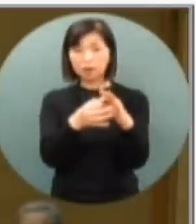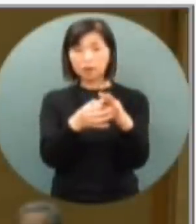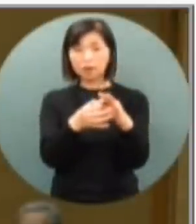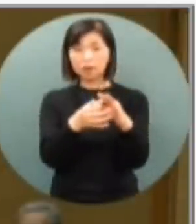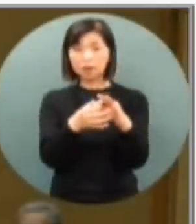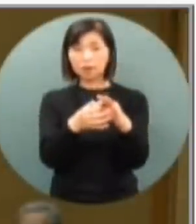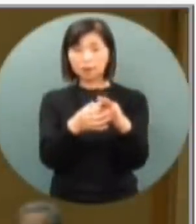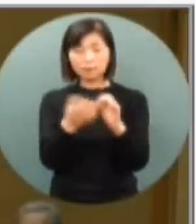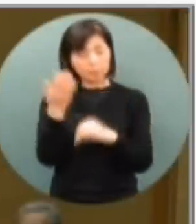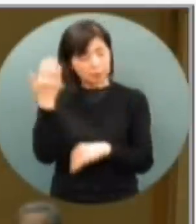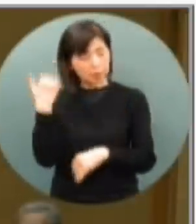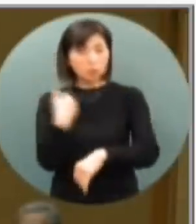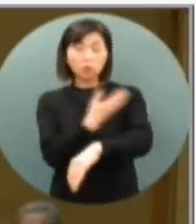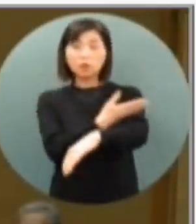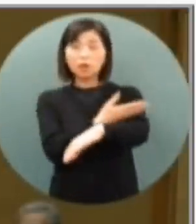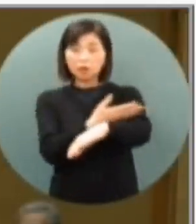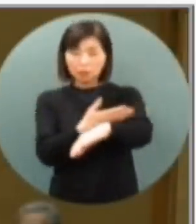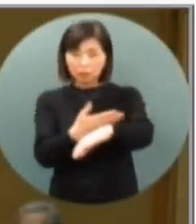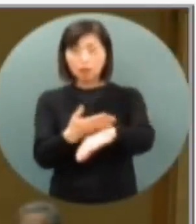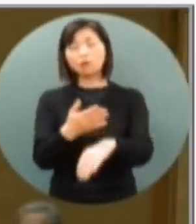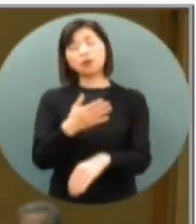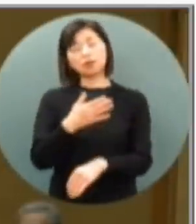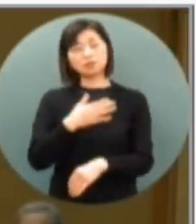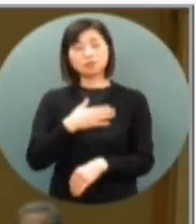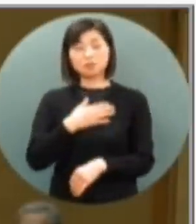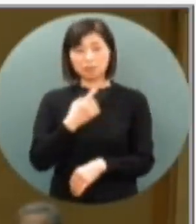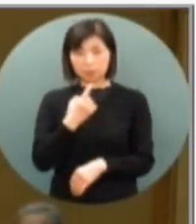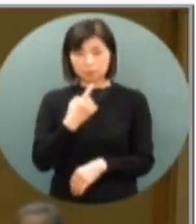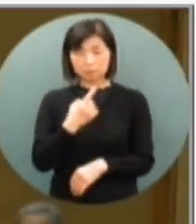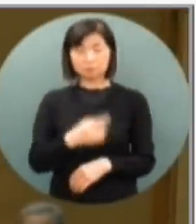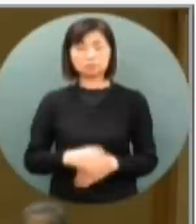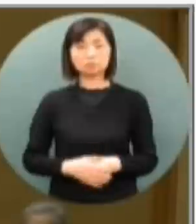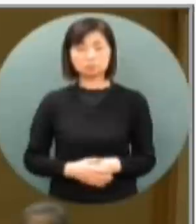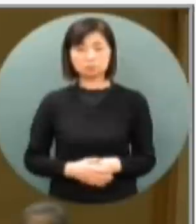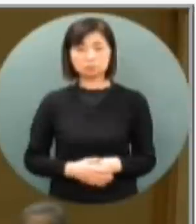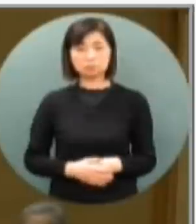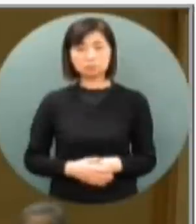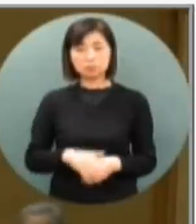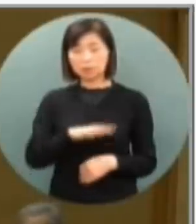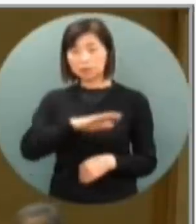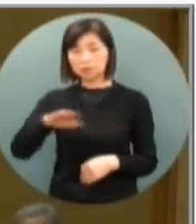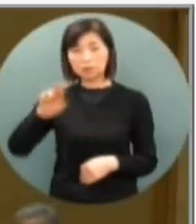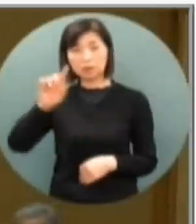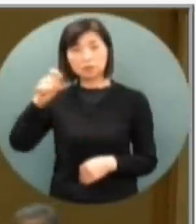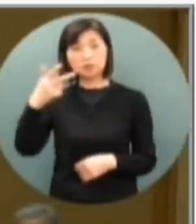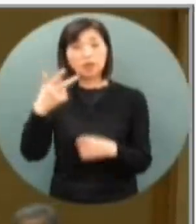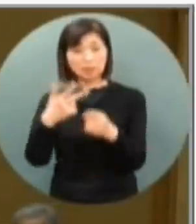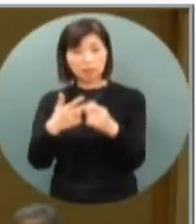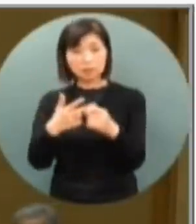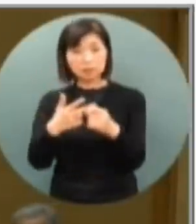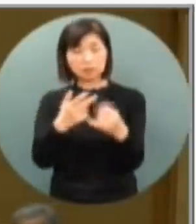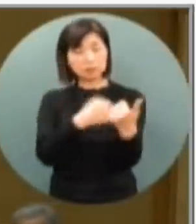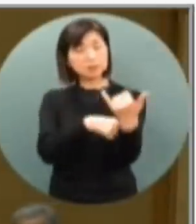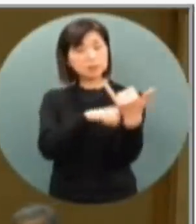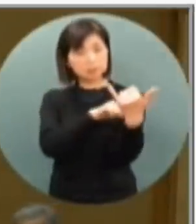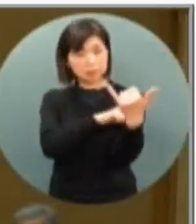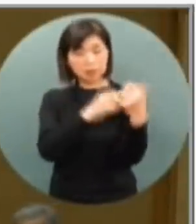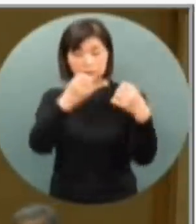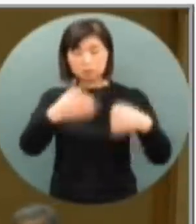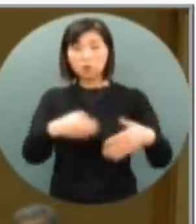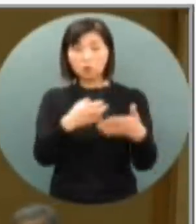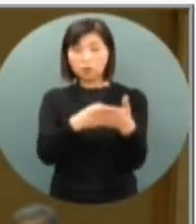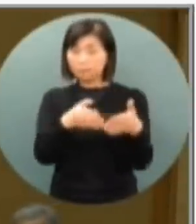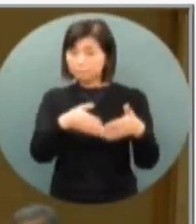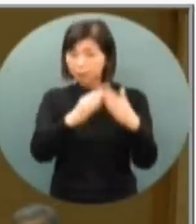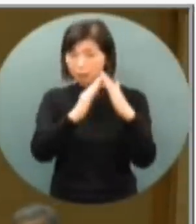は、承知しているつもりです。まあ、その中にあって、まあ、平成17年にその人権条例ができた